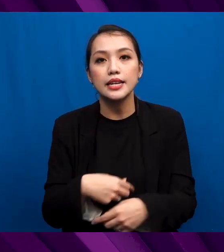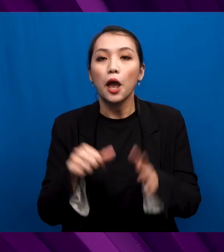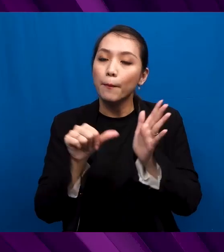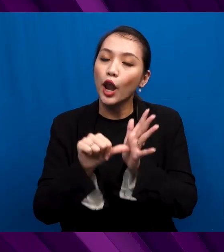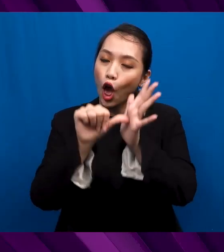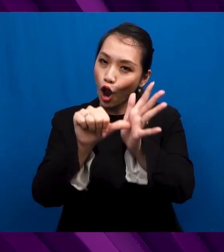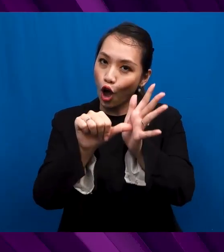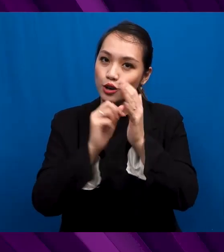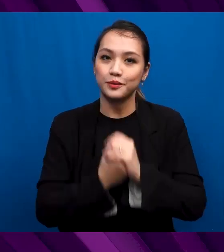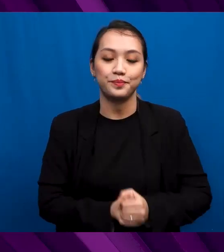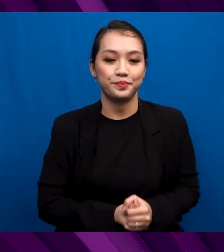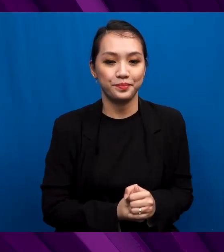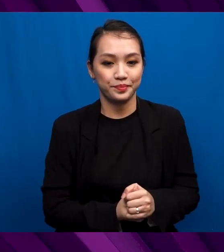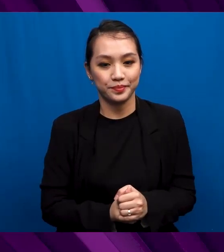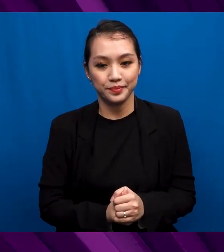ingat pada